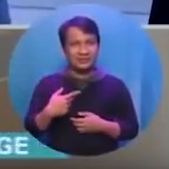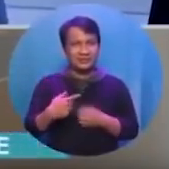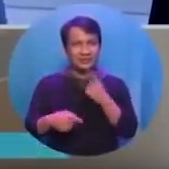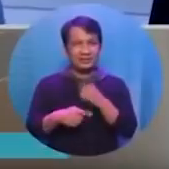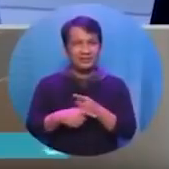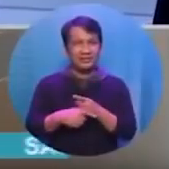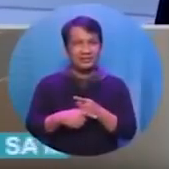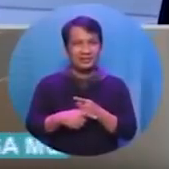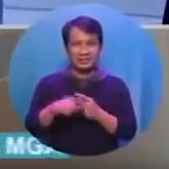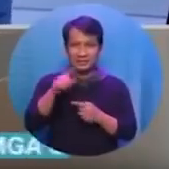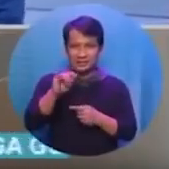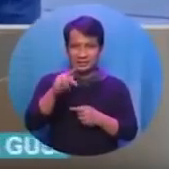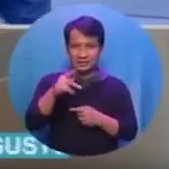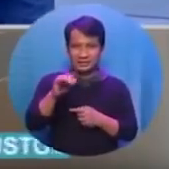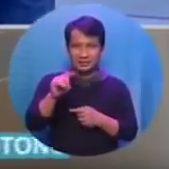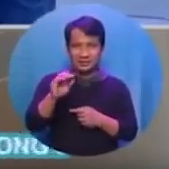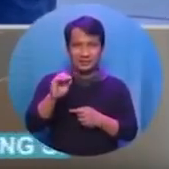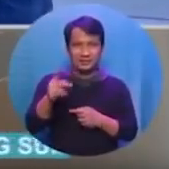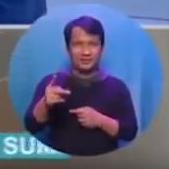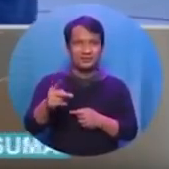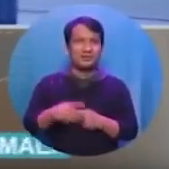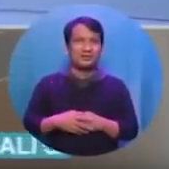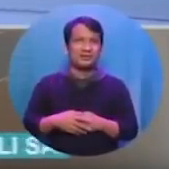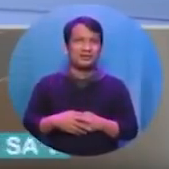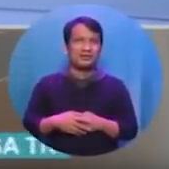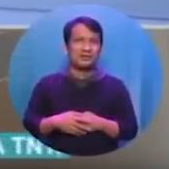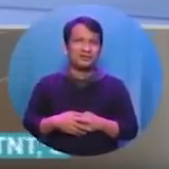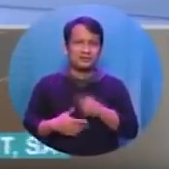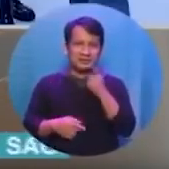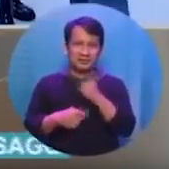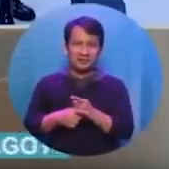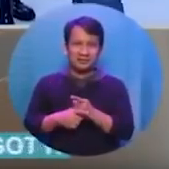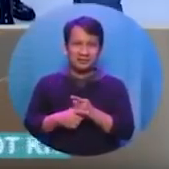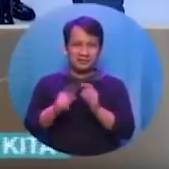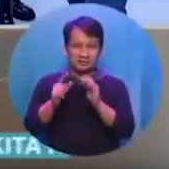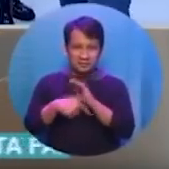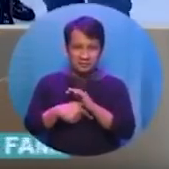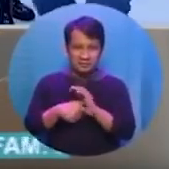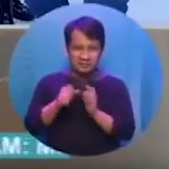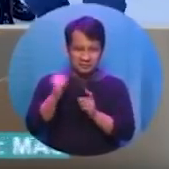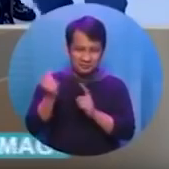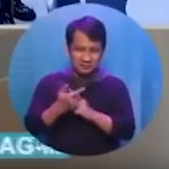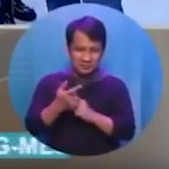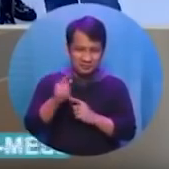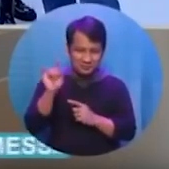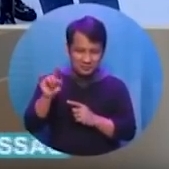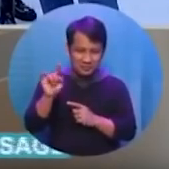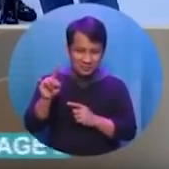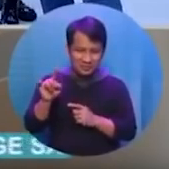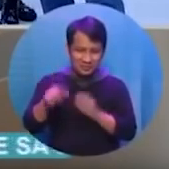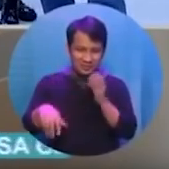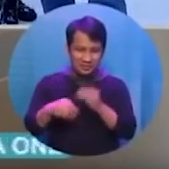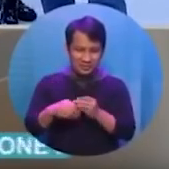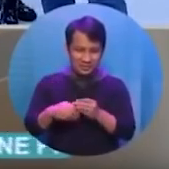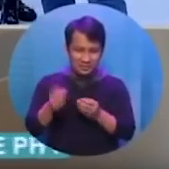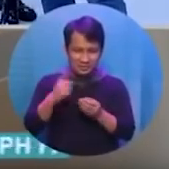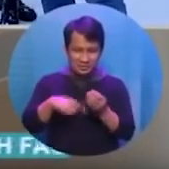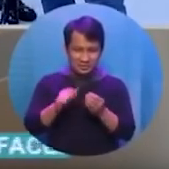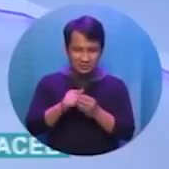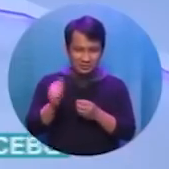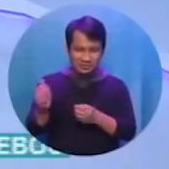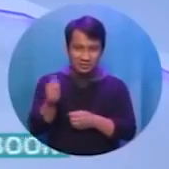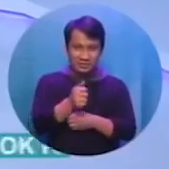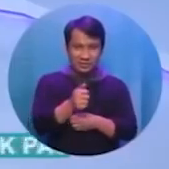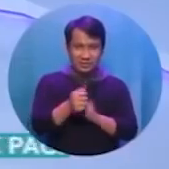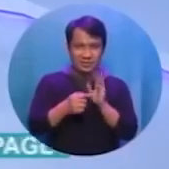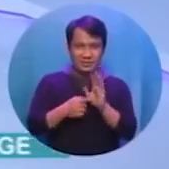para maging sa TikTok yun. Oo nga, oo nga. Okay, anyway, mamaya na muna yung mga social media na importante, yung ating mga kasong